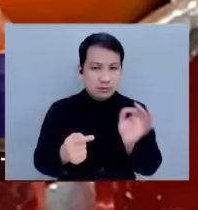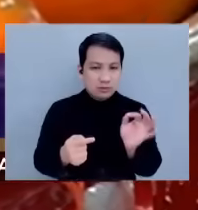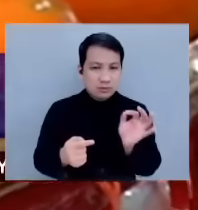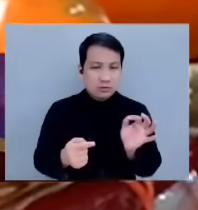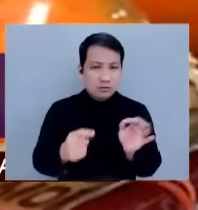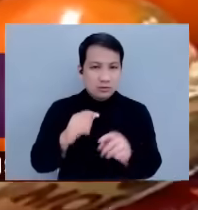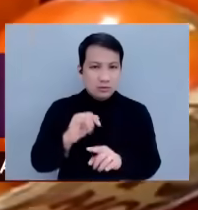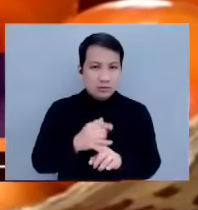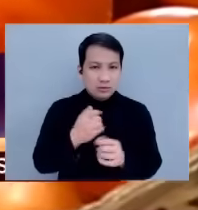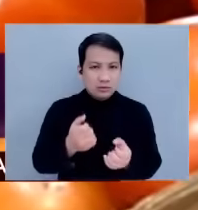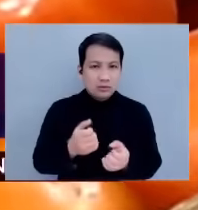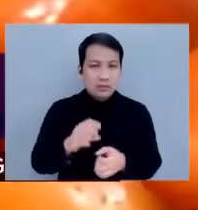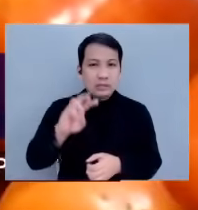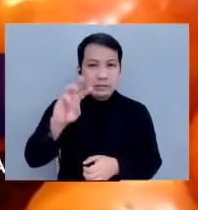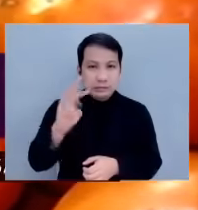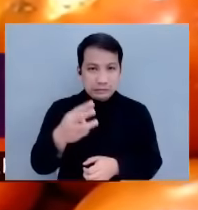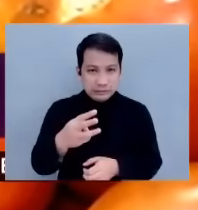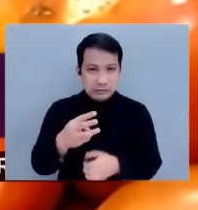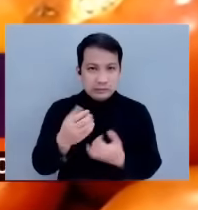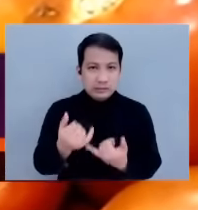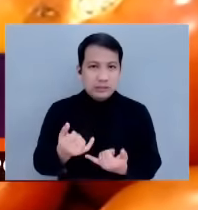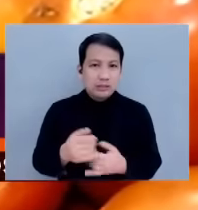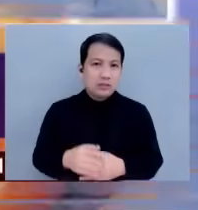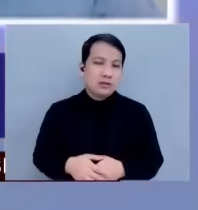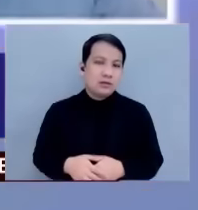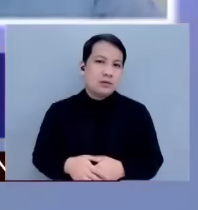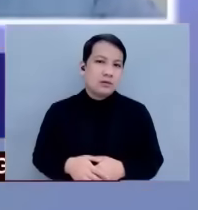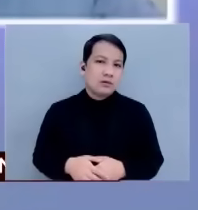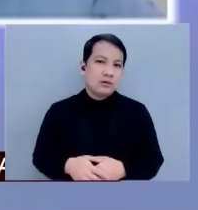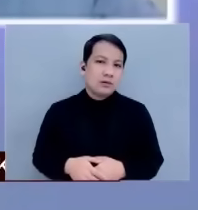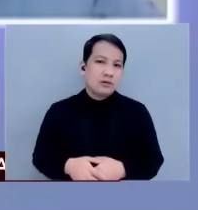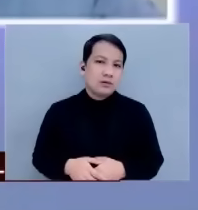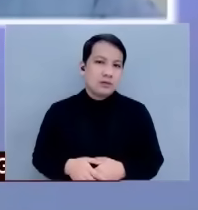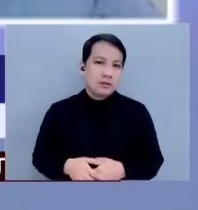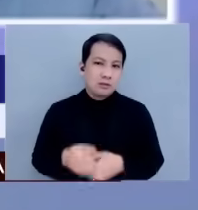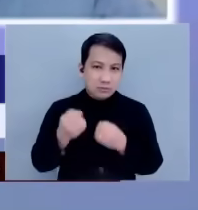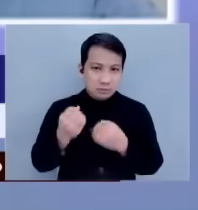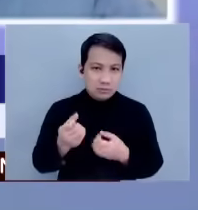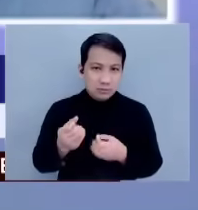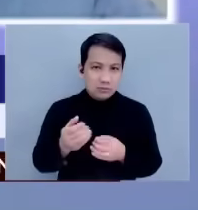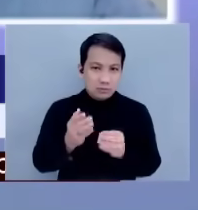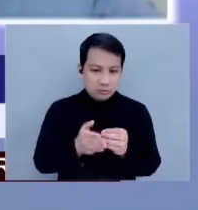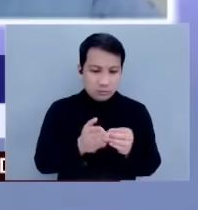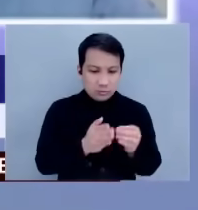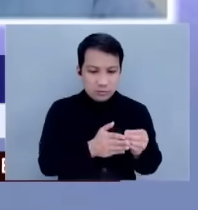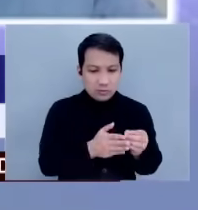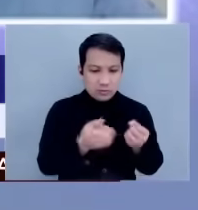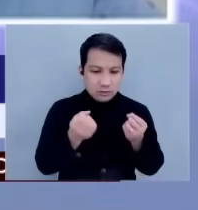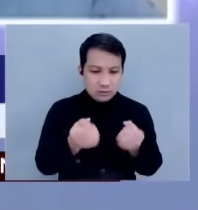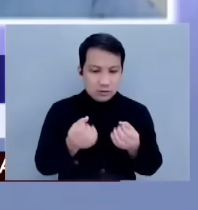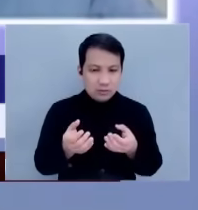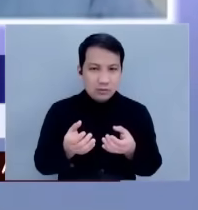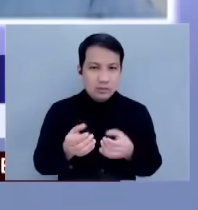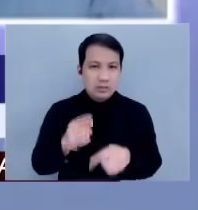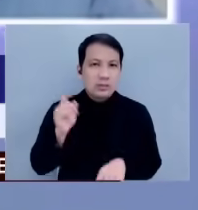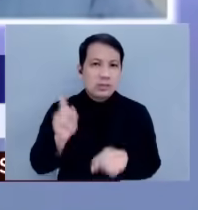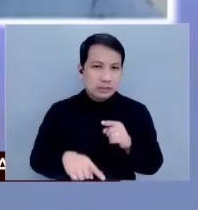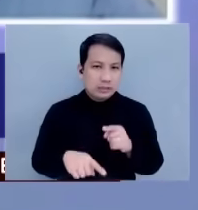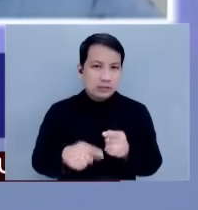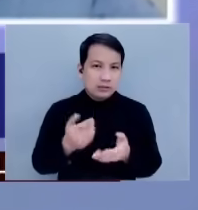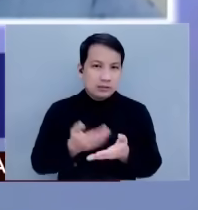6 pesos na lang ito ngayon. Sobrang dumami na kamatis na hindi kinayang binili ng